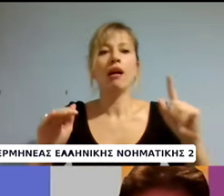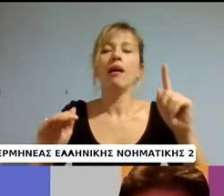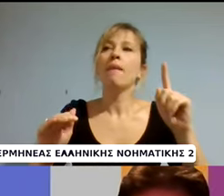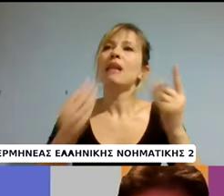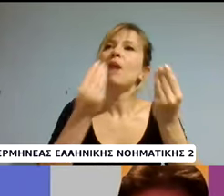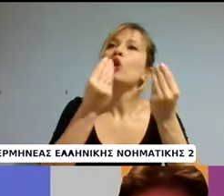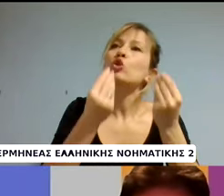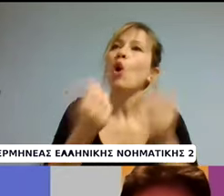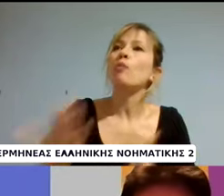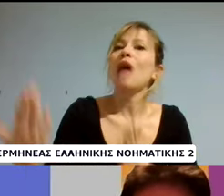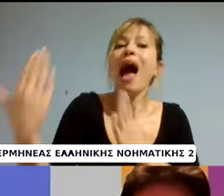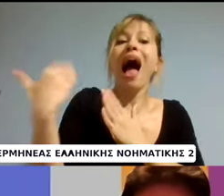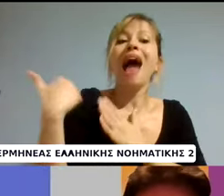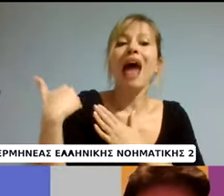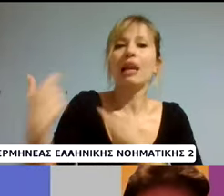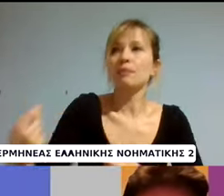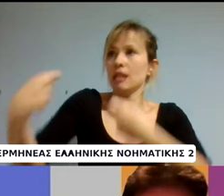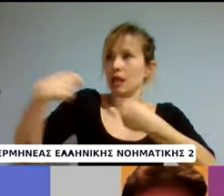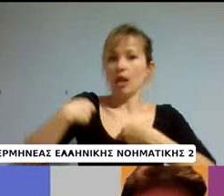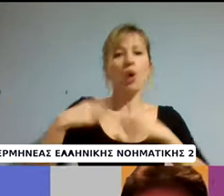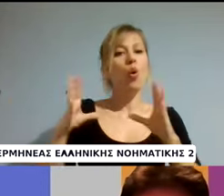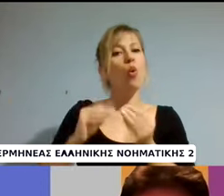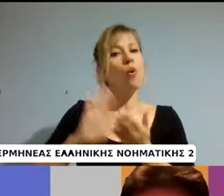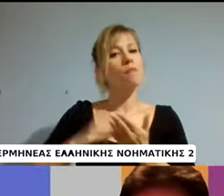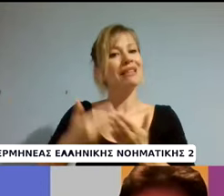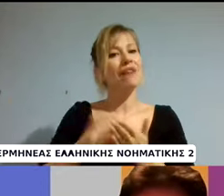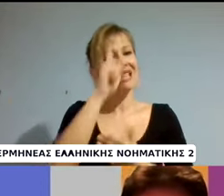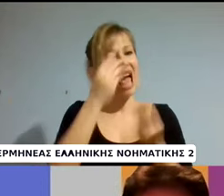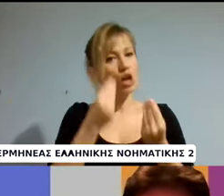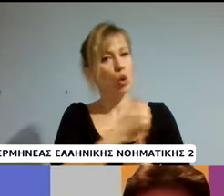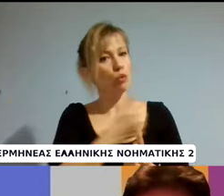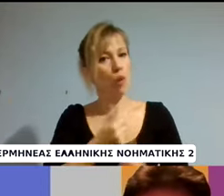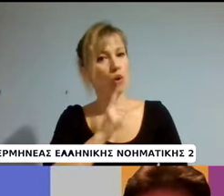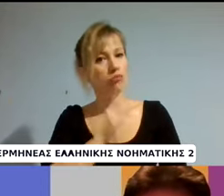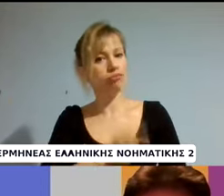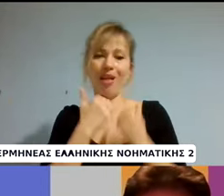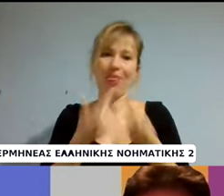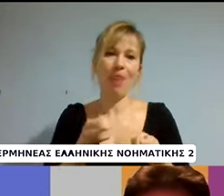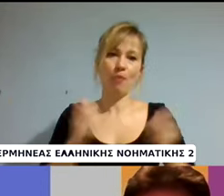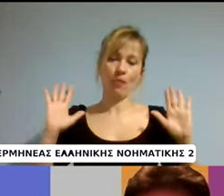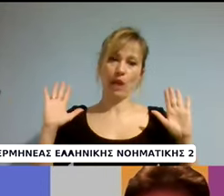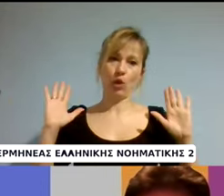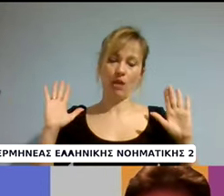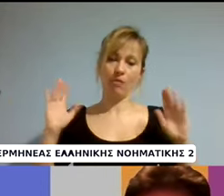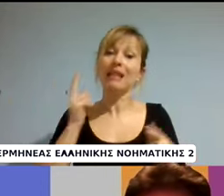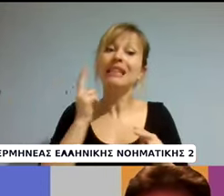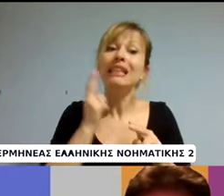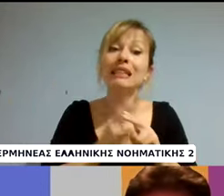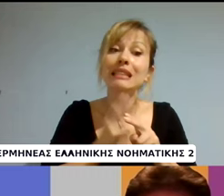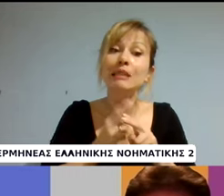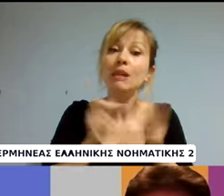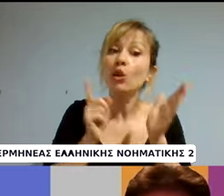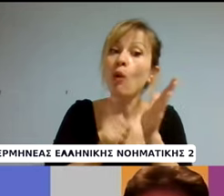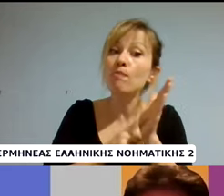καναλιού ή ενός άλλου καναλιού. Είναι πολύ δύσκολο αυτό. Ας κοιτάξουμε εμείς